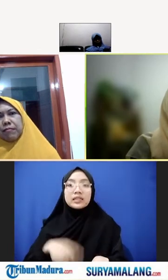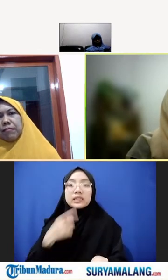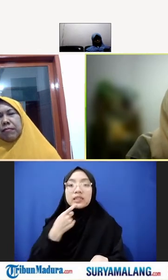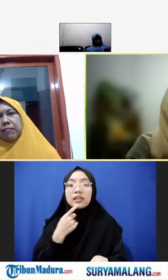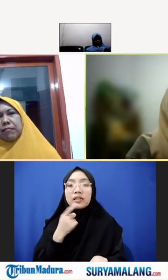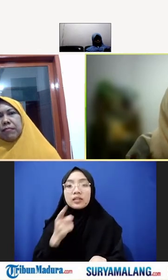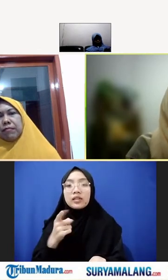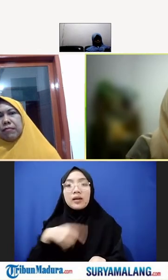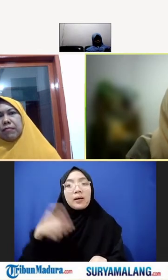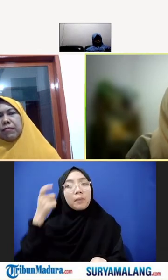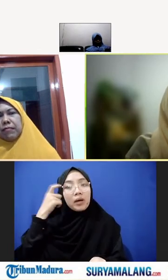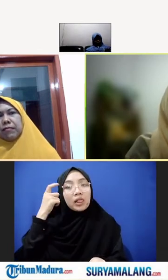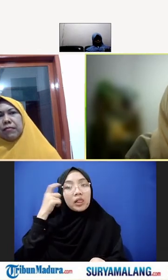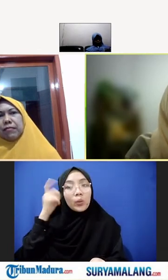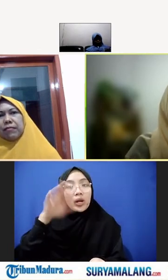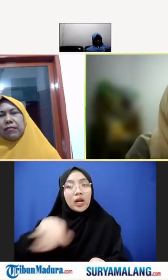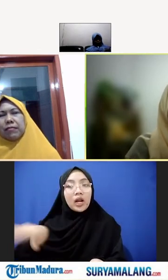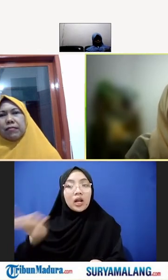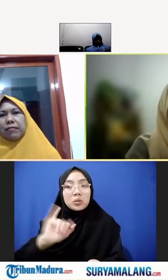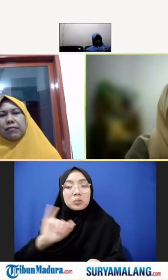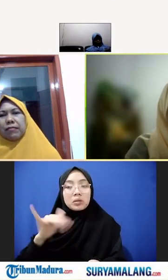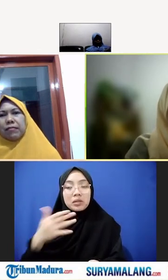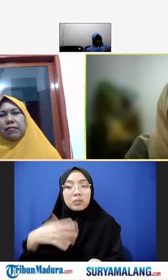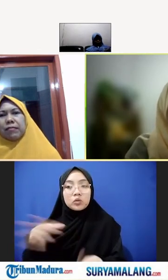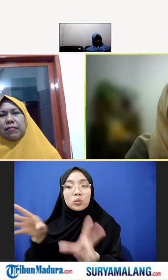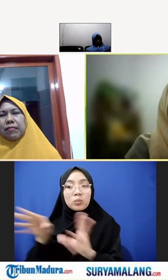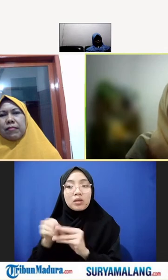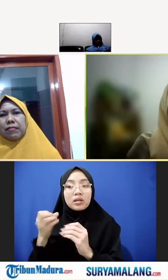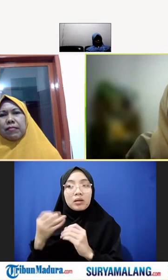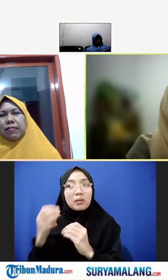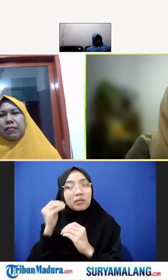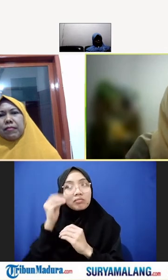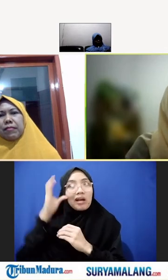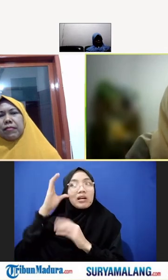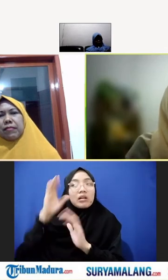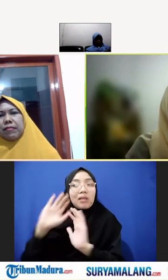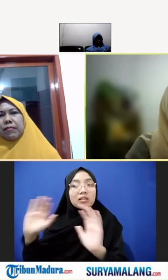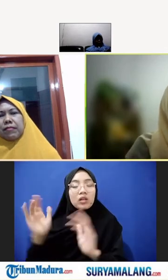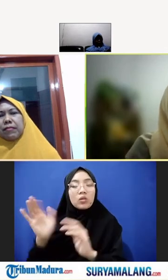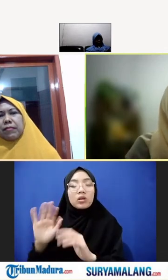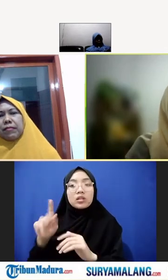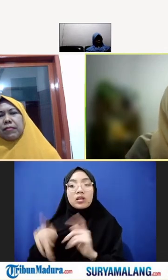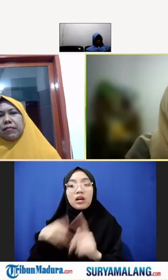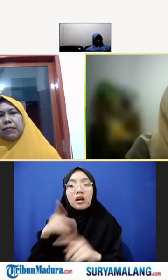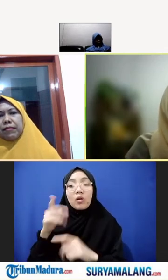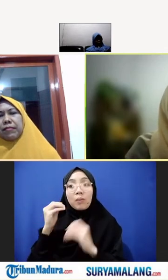Pengetahuan dia sebanyak apa supaya interest-nya dia juga bisa lebih banyak.